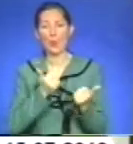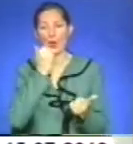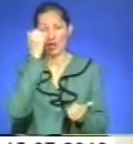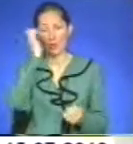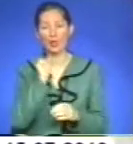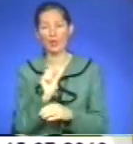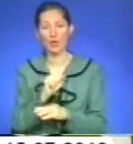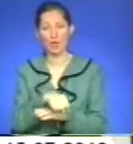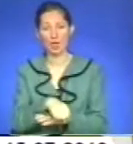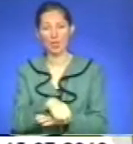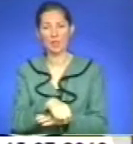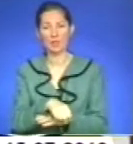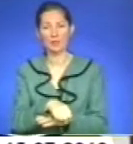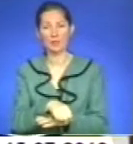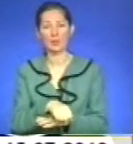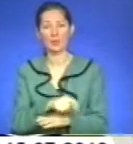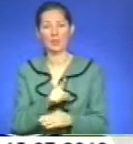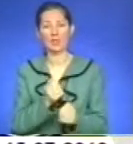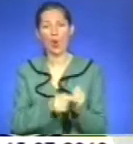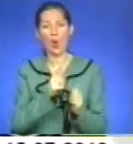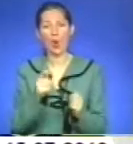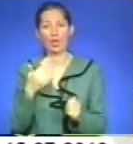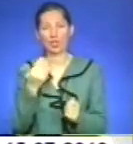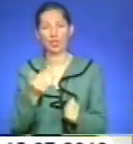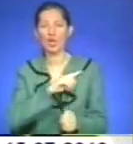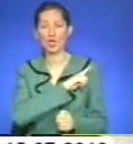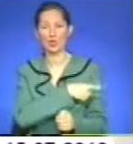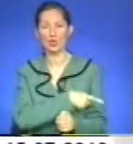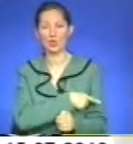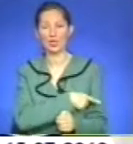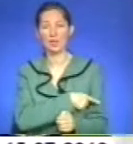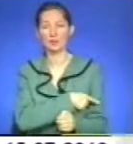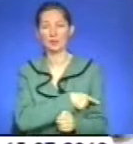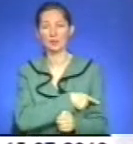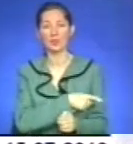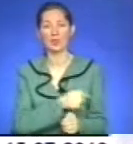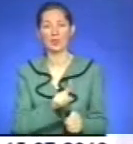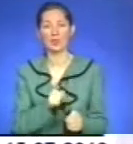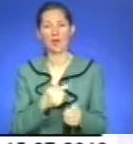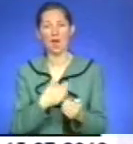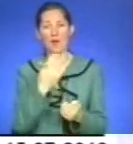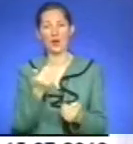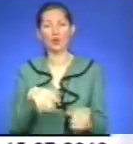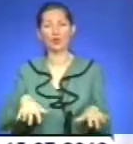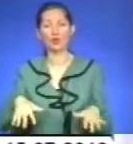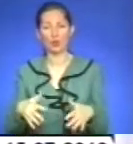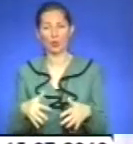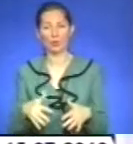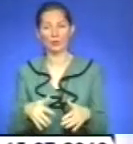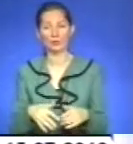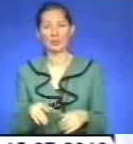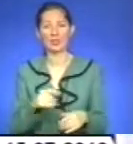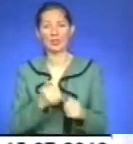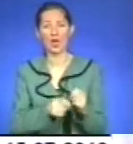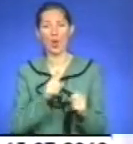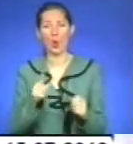вклонитися за кожне ваше зусилля, за вашу втому, за